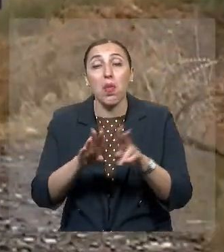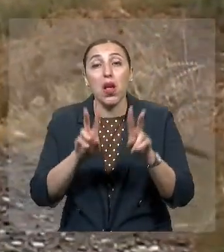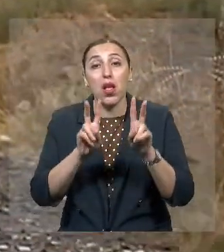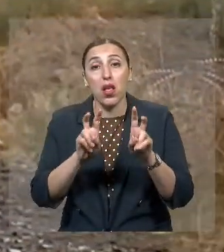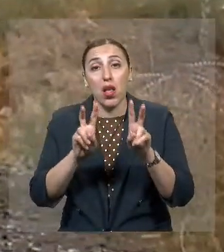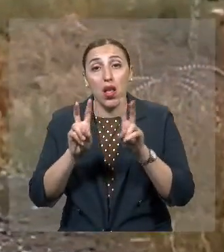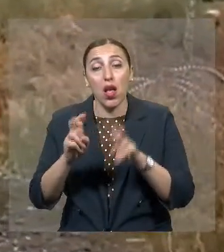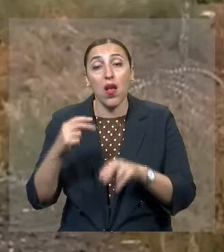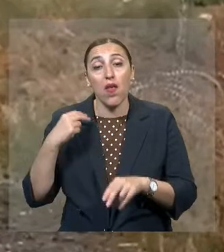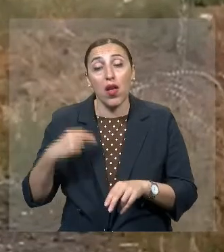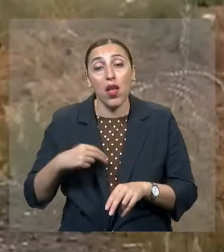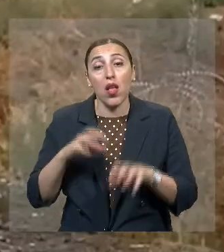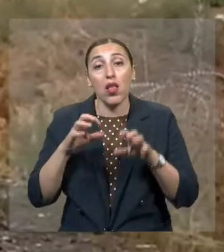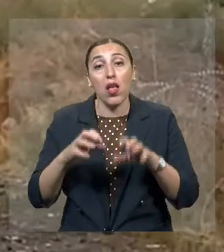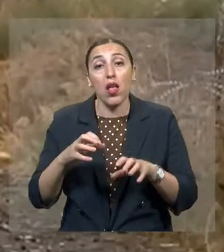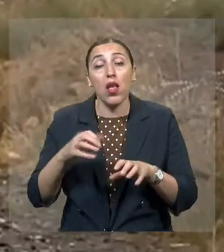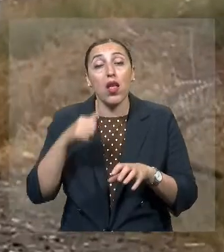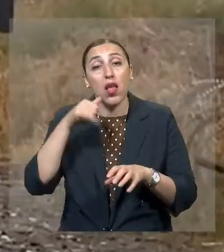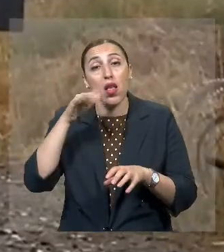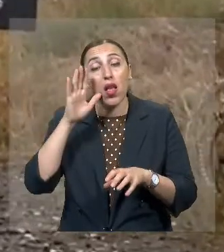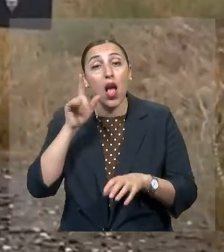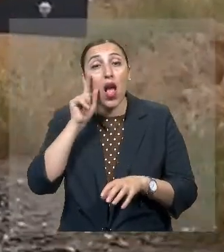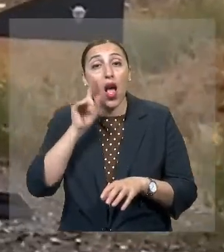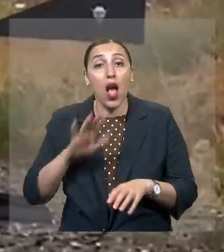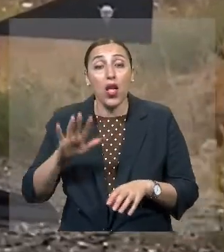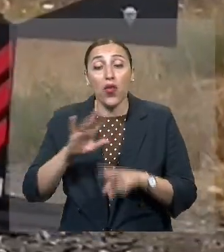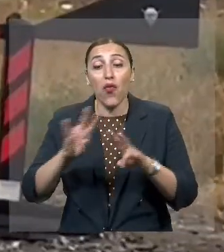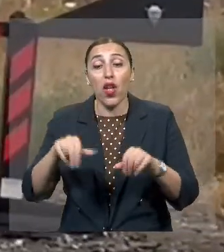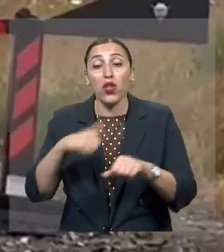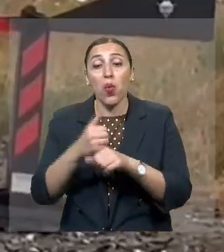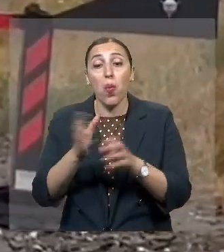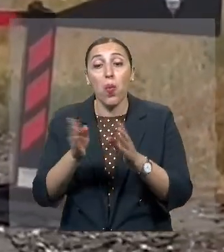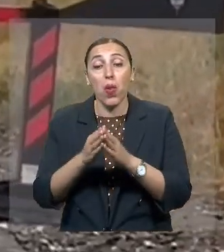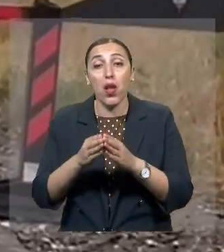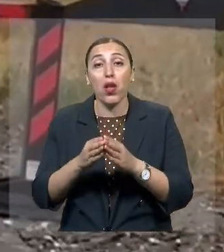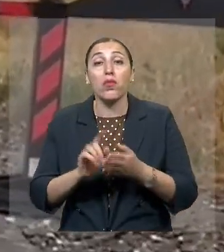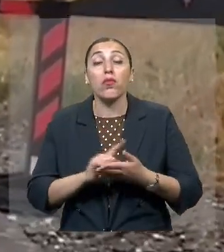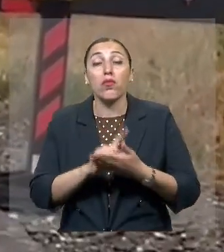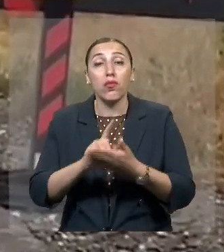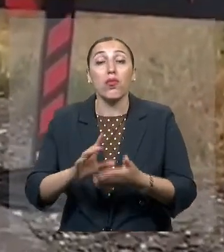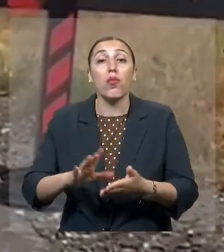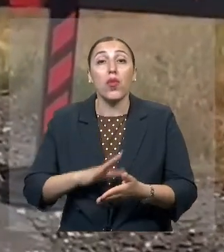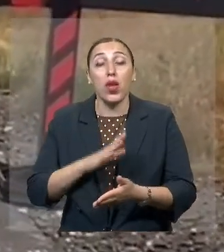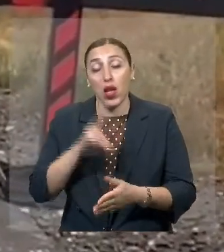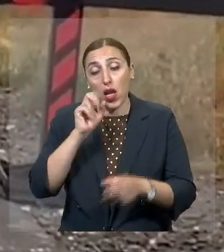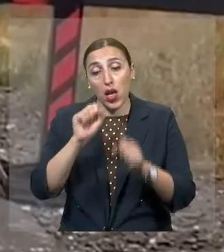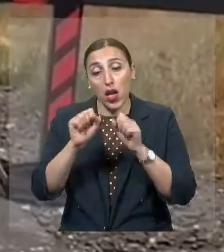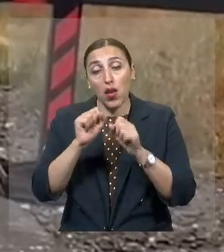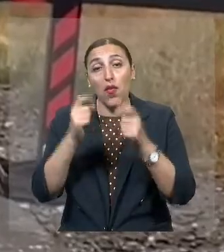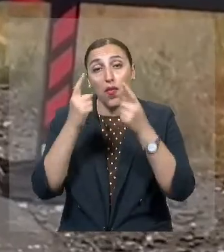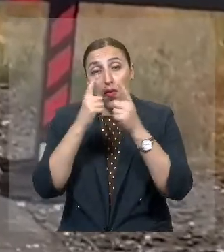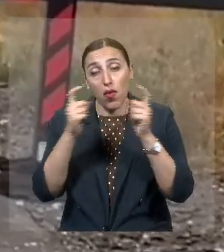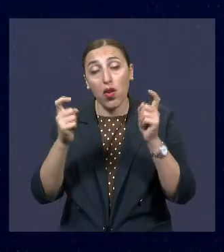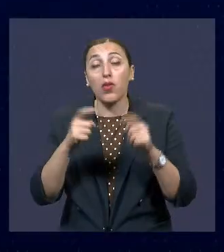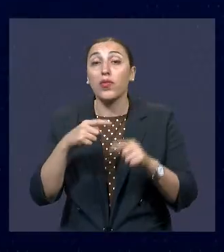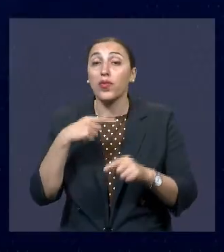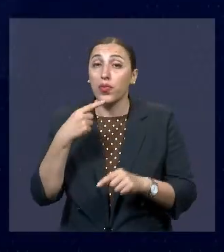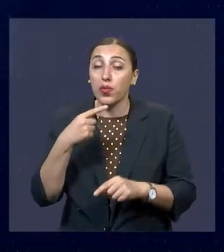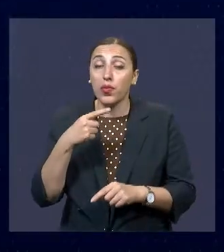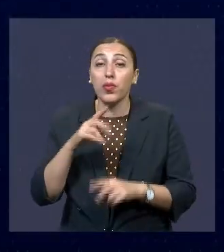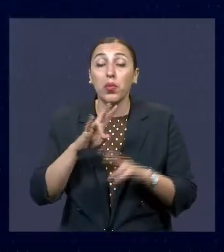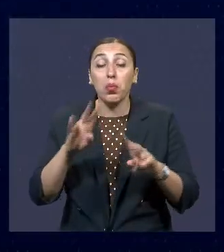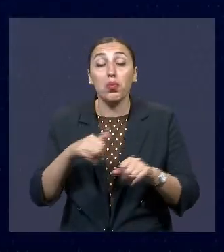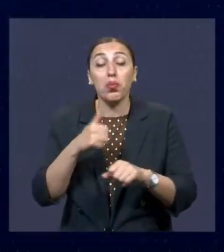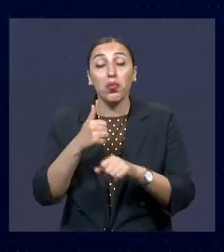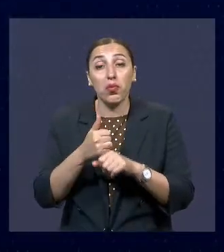Ֆրանսիայի նախագահը նախորդին քննարկել է նաև Հայաստանի վարչապետի հետ։ Կառավարության տարածած մամուլի հաղորդագրության համաձայն մեջբերում